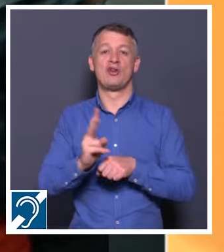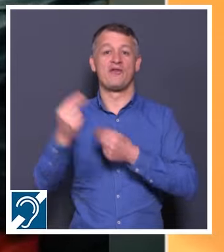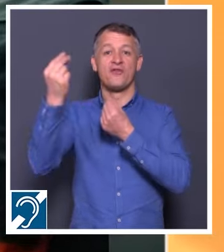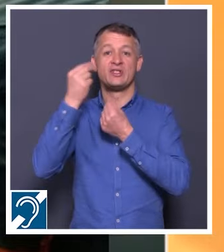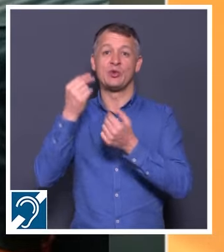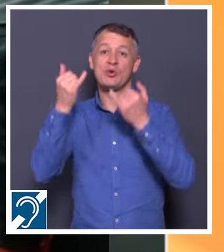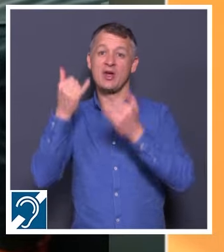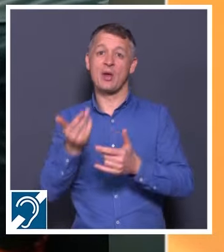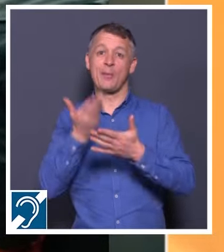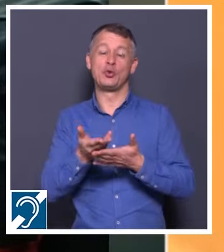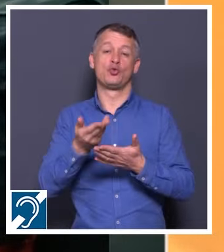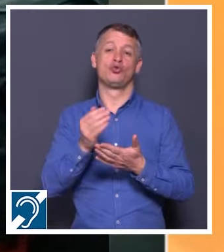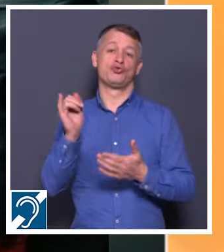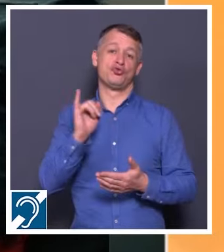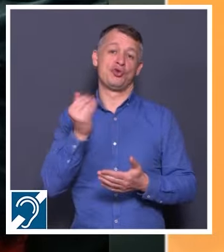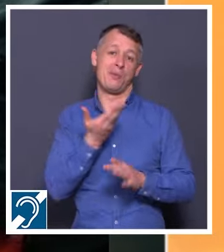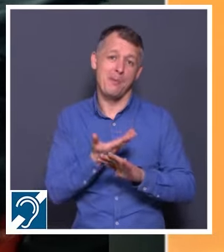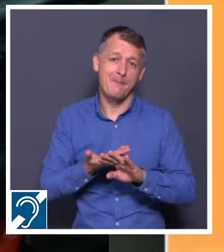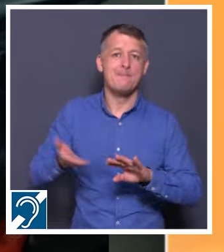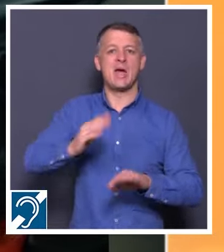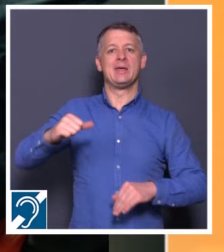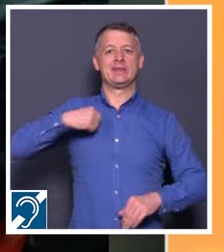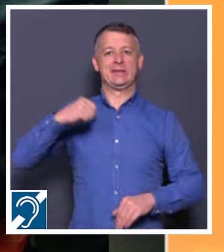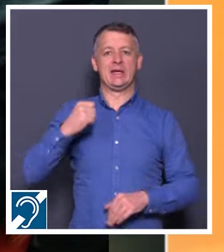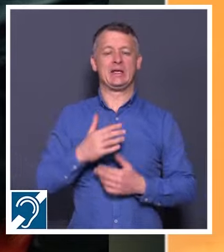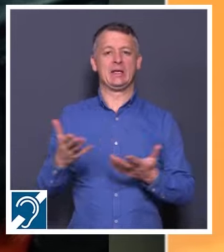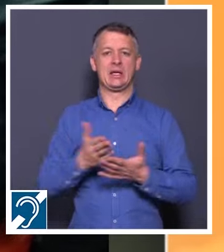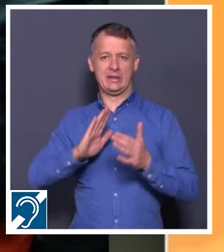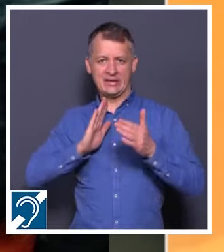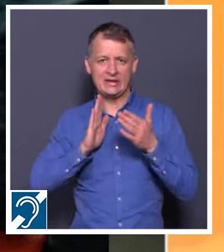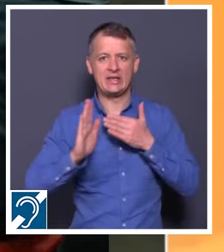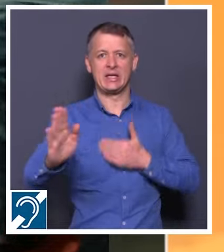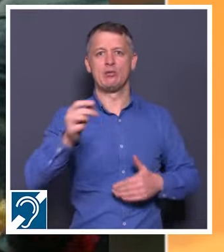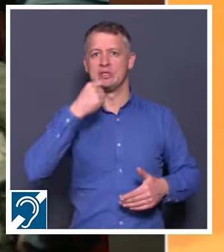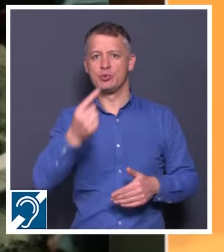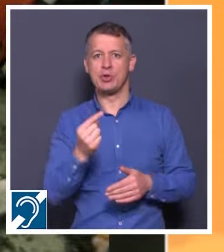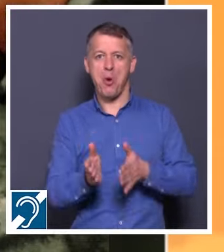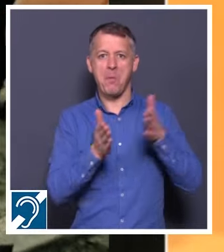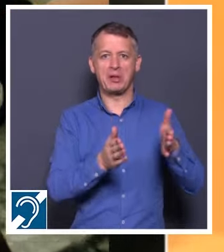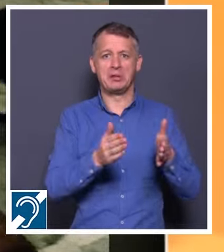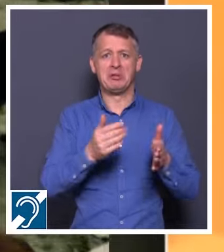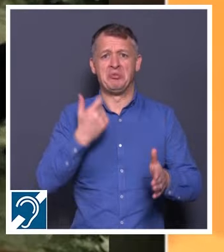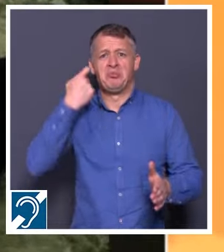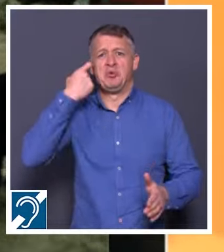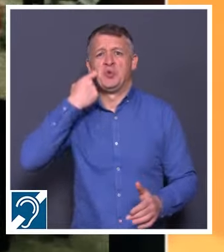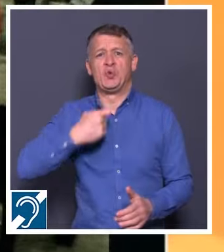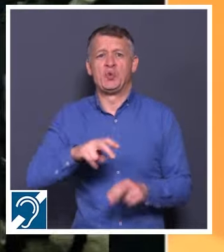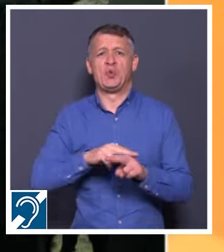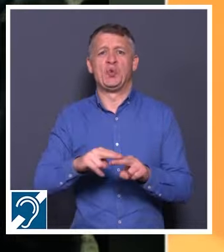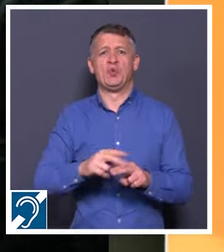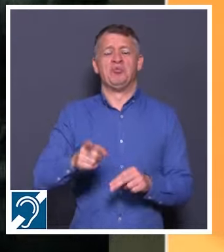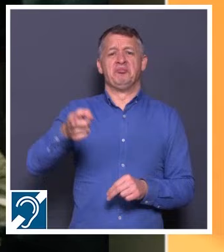astăzi pentru cei mai tineri care, mai direct spus, o bună parte dintre ei habar n-au cum